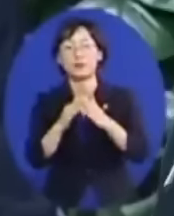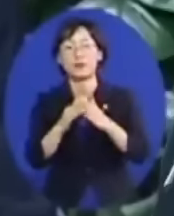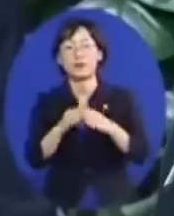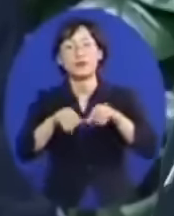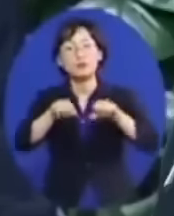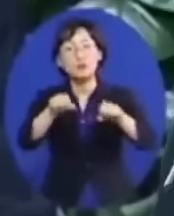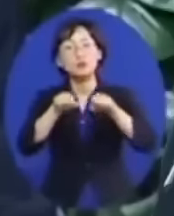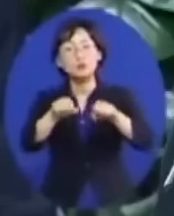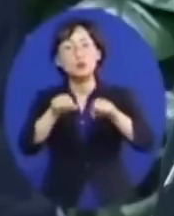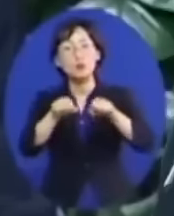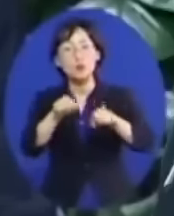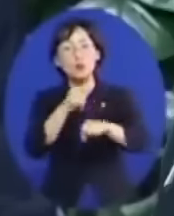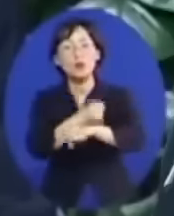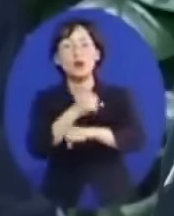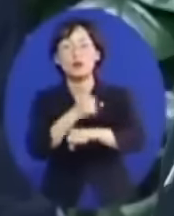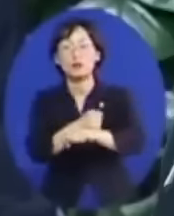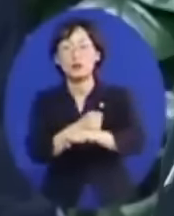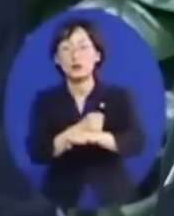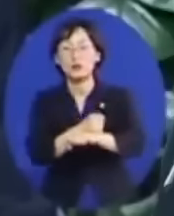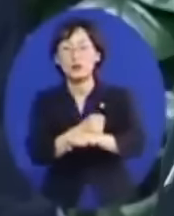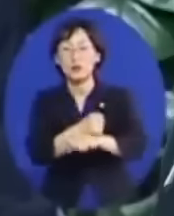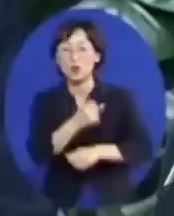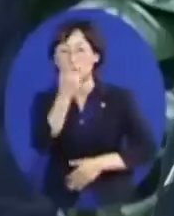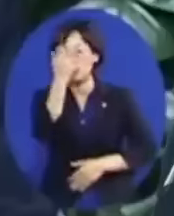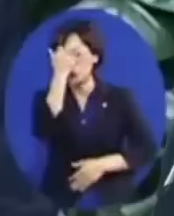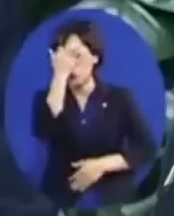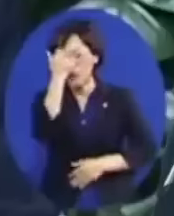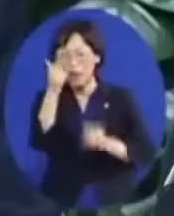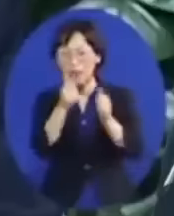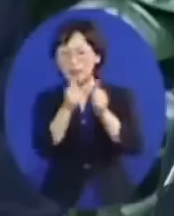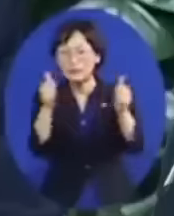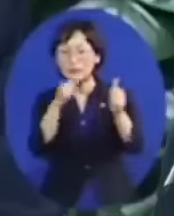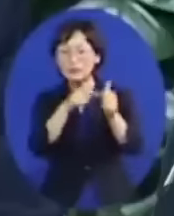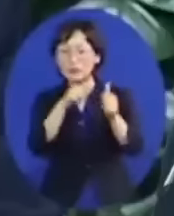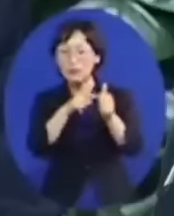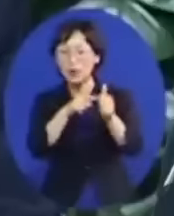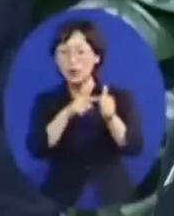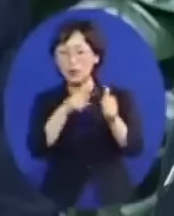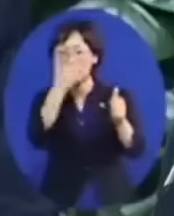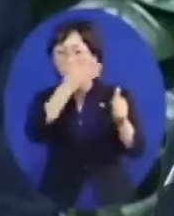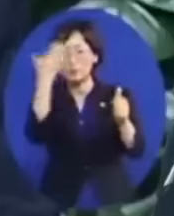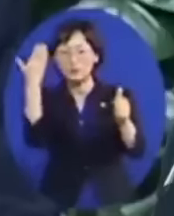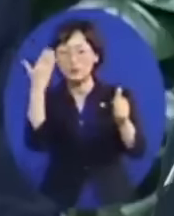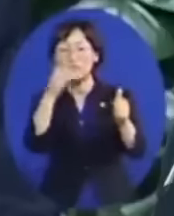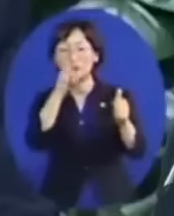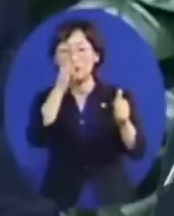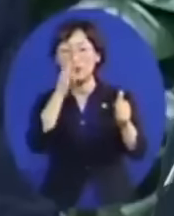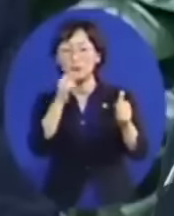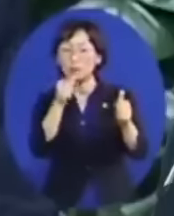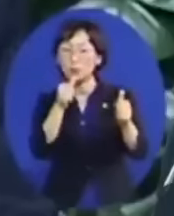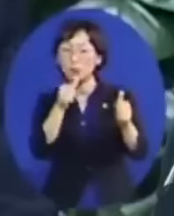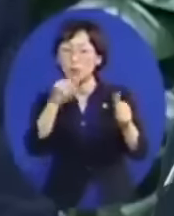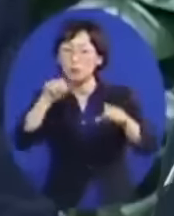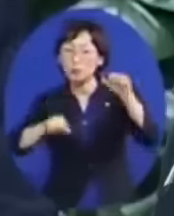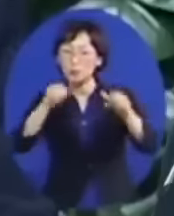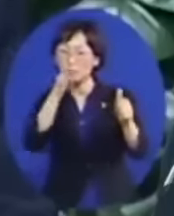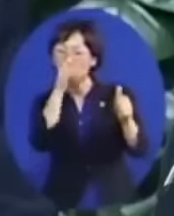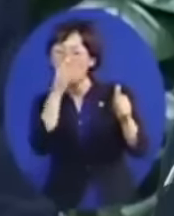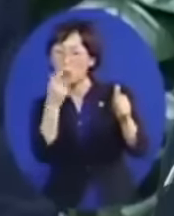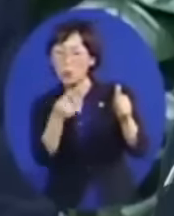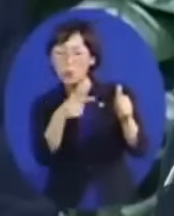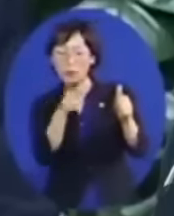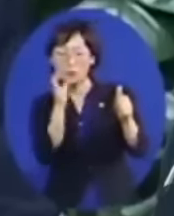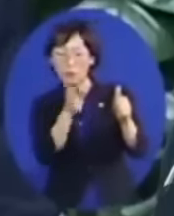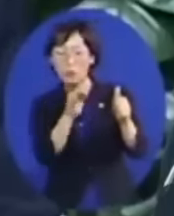소재를 하는 미스터 최라는 청년이 있었는데 좀 바보 같아요. 그런데